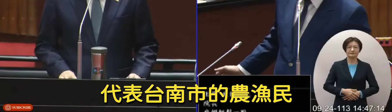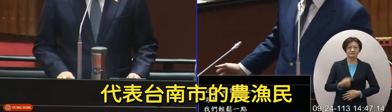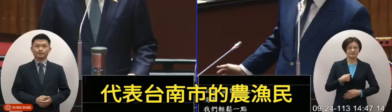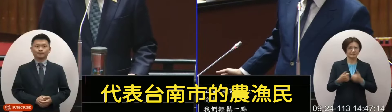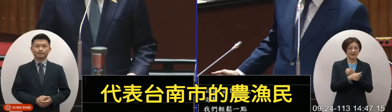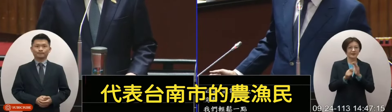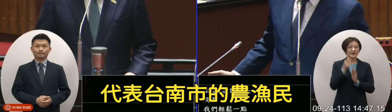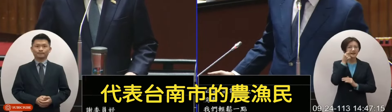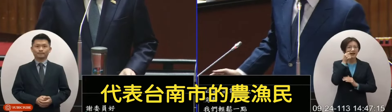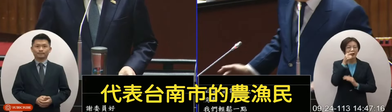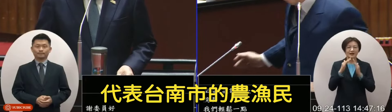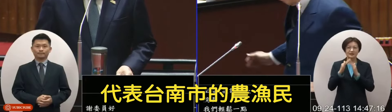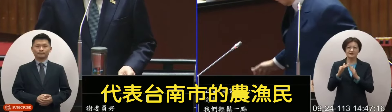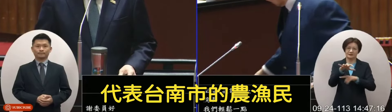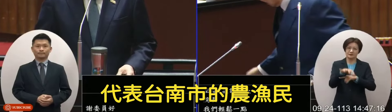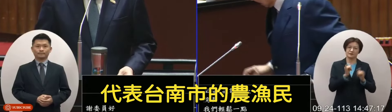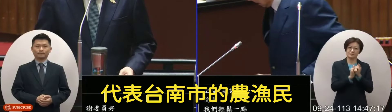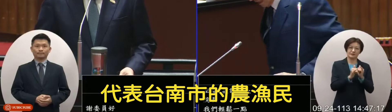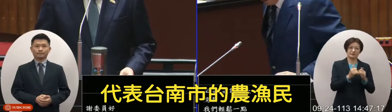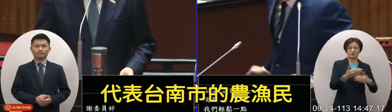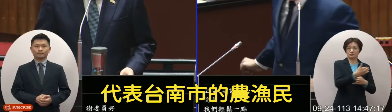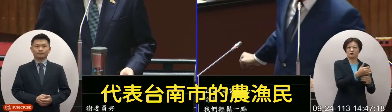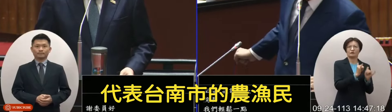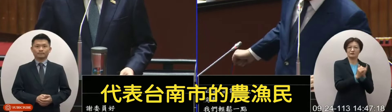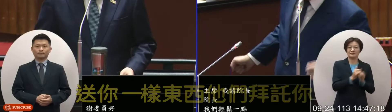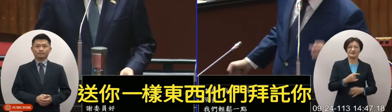代表台南市的农渔民哦，